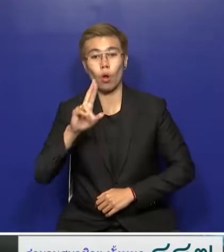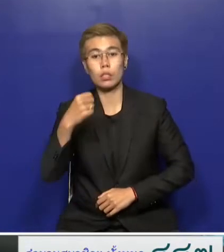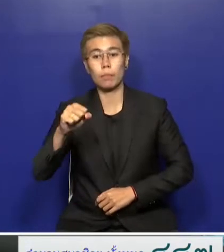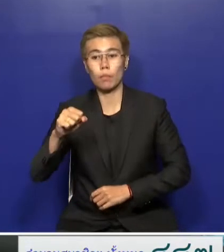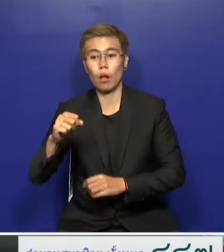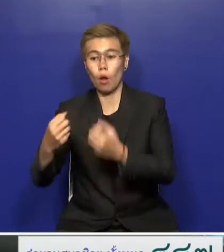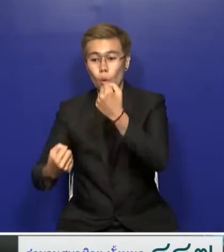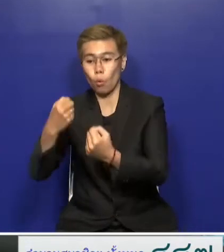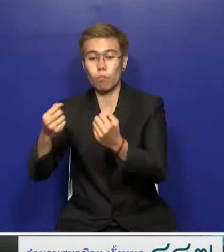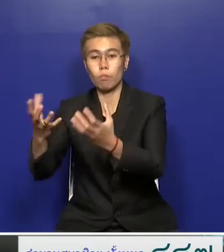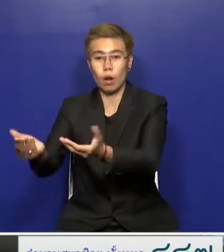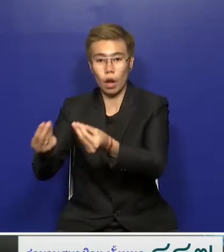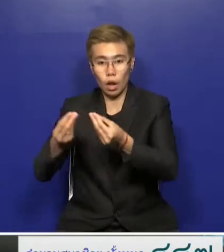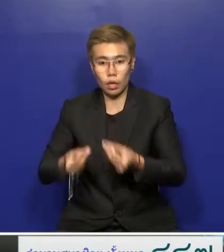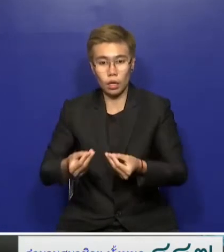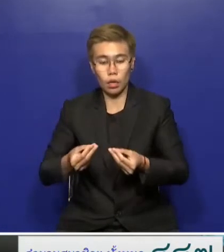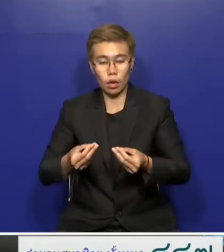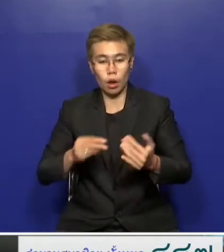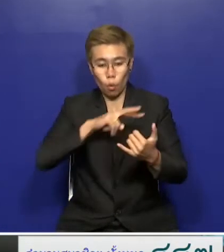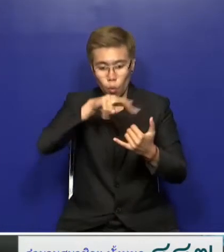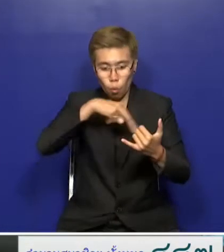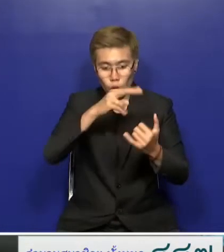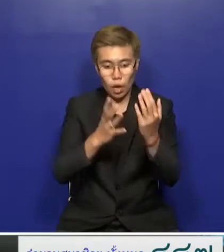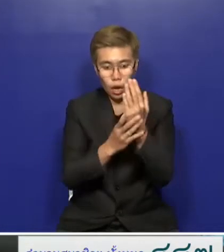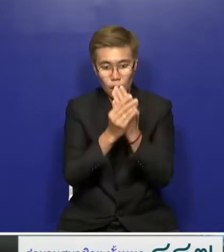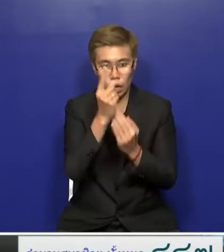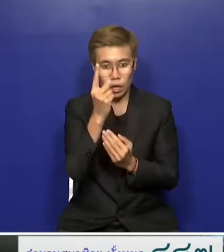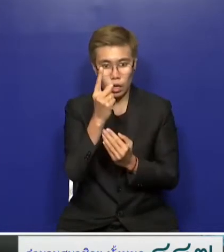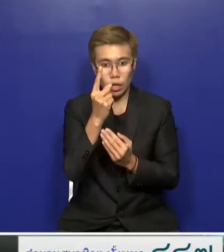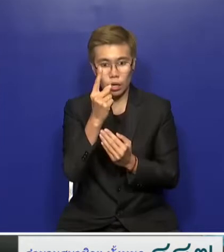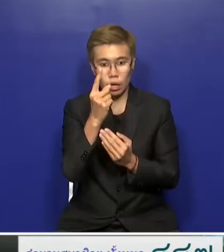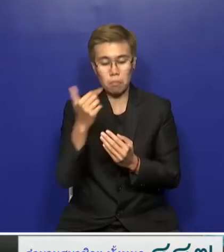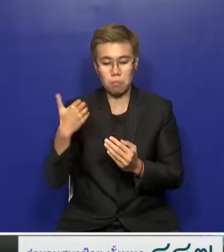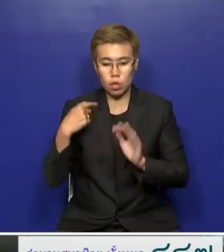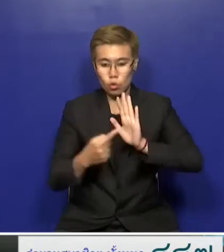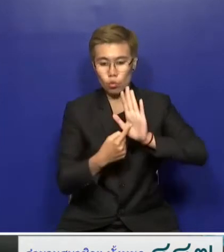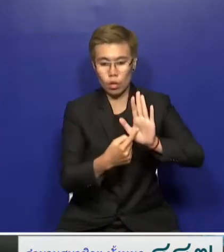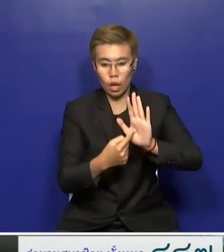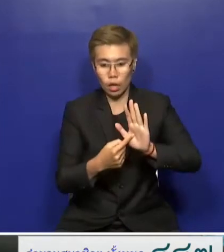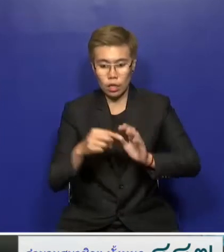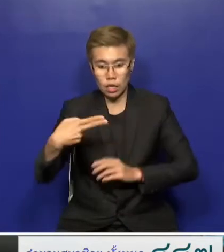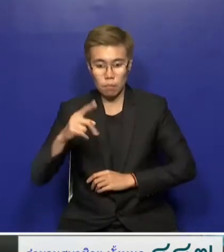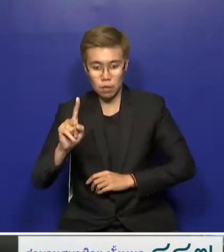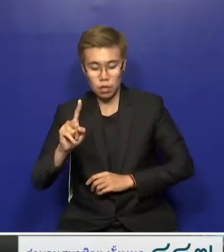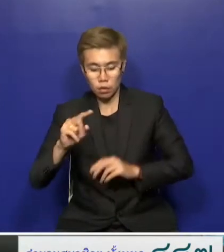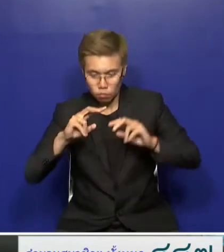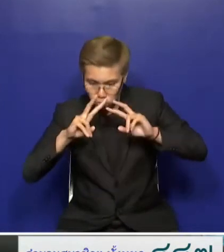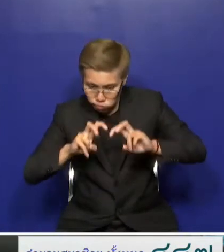ะครับใช้เวลาตรวจเชื้ออยู่1อาทิตย์ประมาณเกือบหมื่นตัวอย่างไม่มีใครติดแม้แต่ร